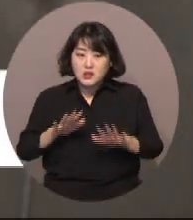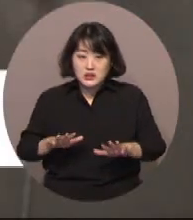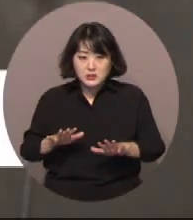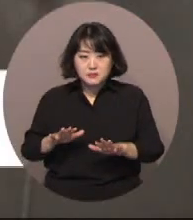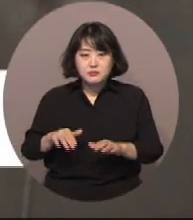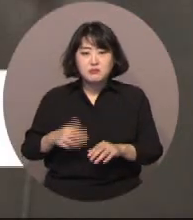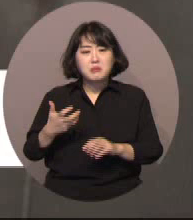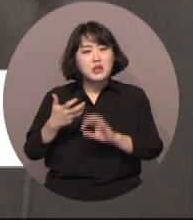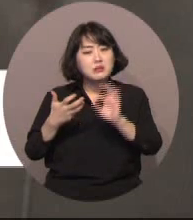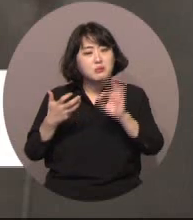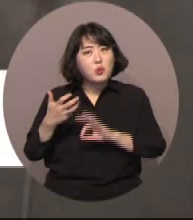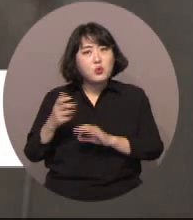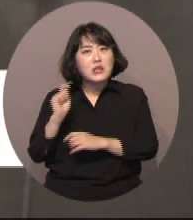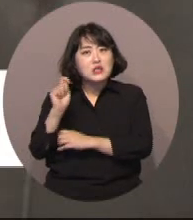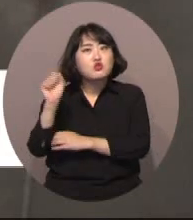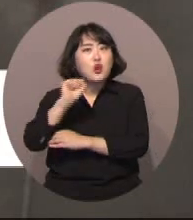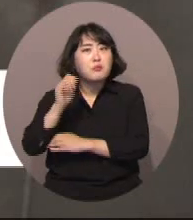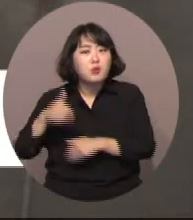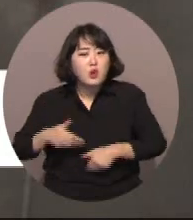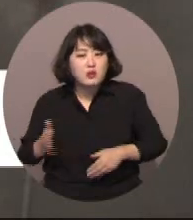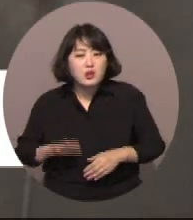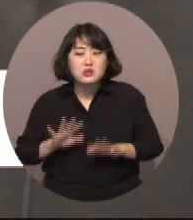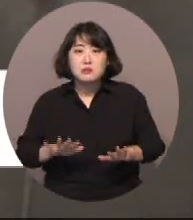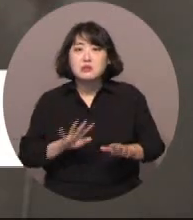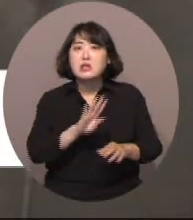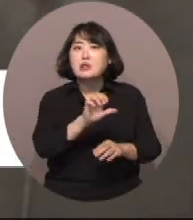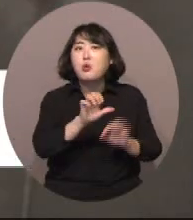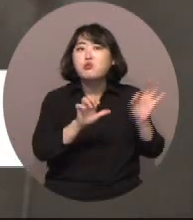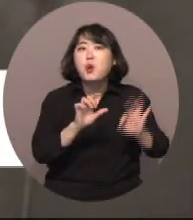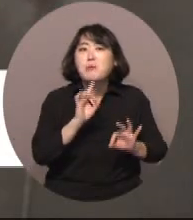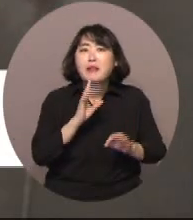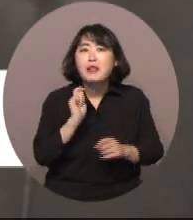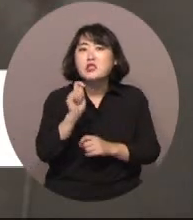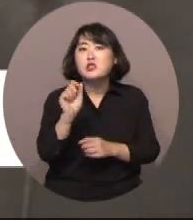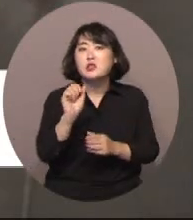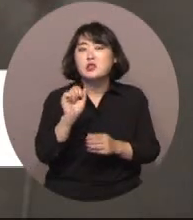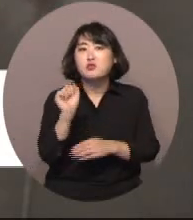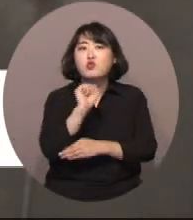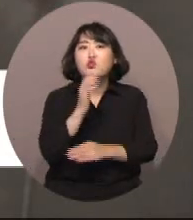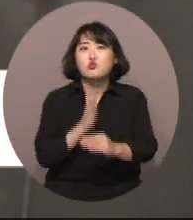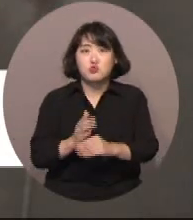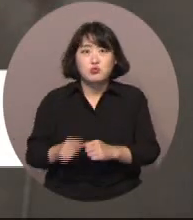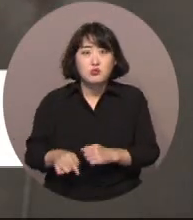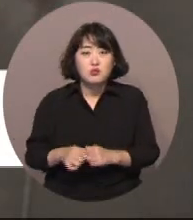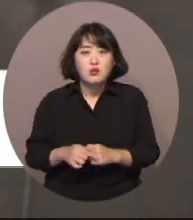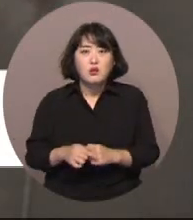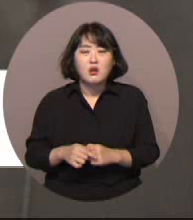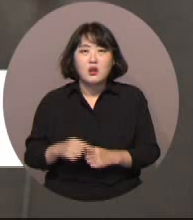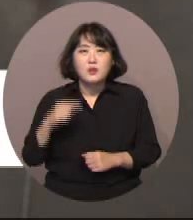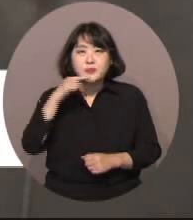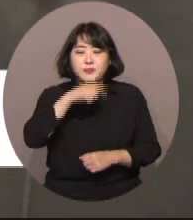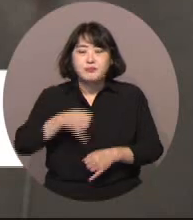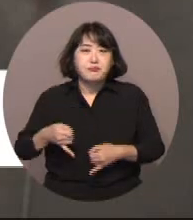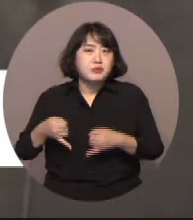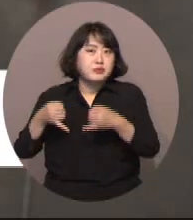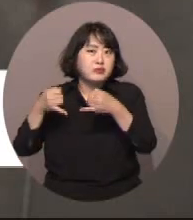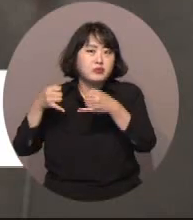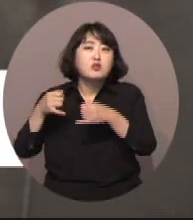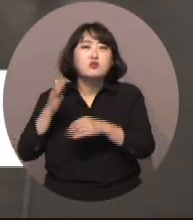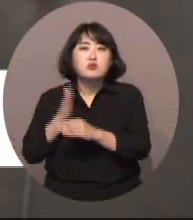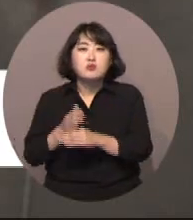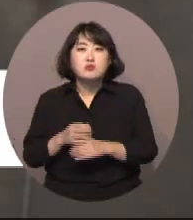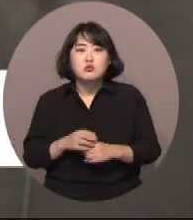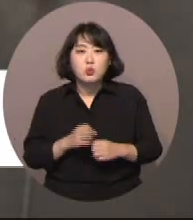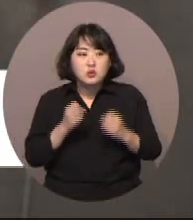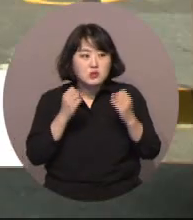현재 차량 가동률이 대전 시내가 평균 45% 정도 됩니다. 그러니까 뭐 적자가 계속 쌓여나가고 있고 또 새로운